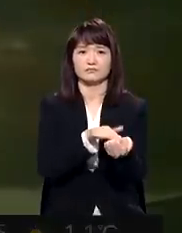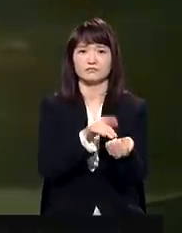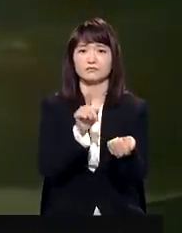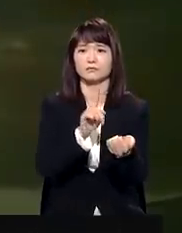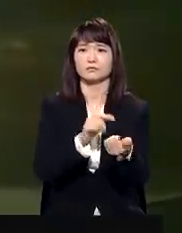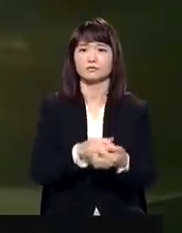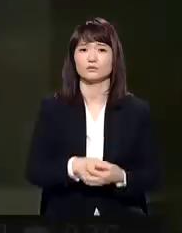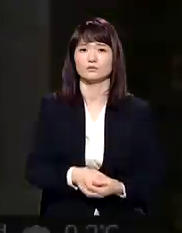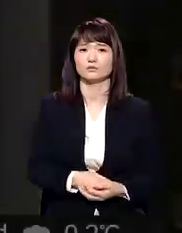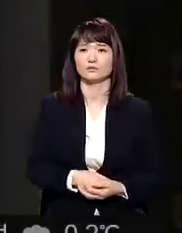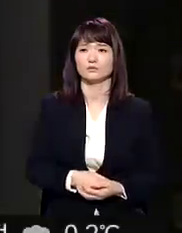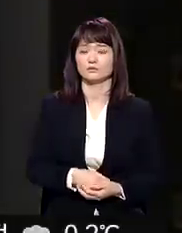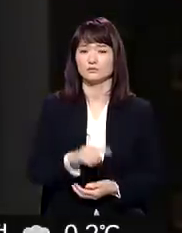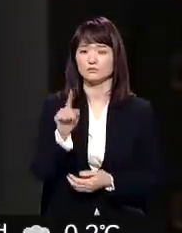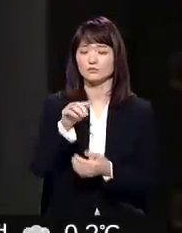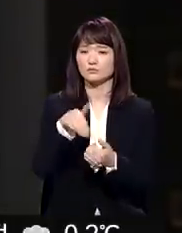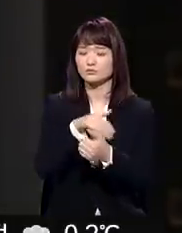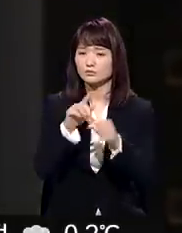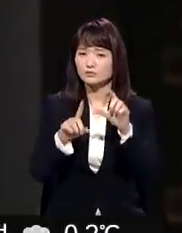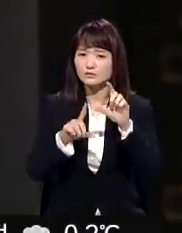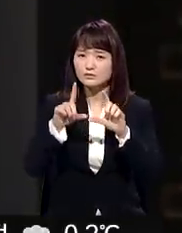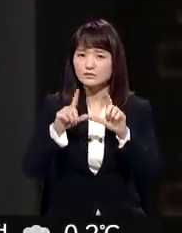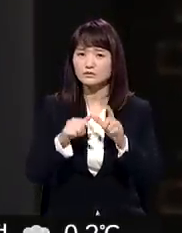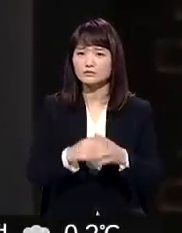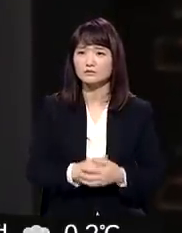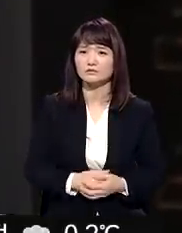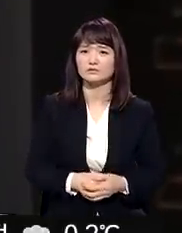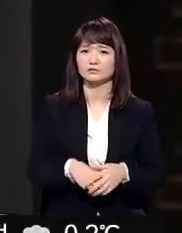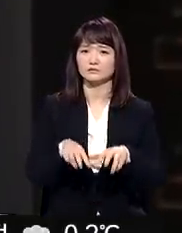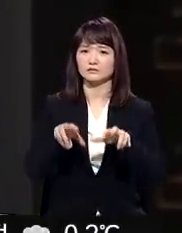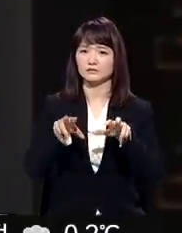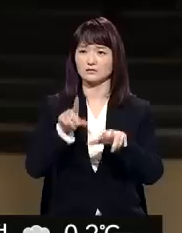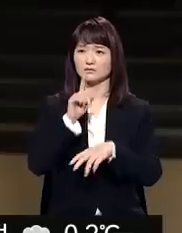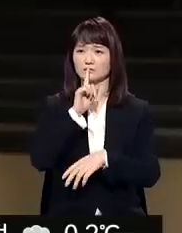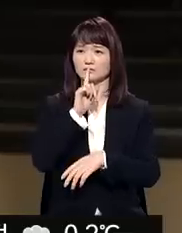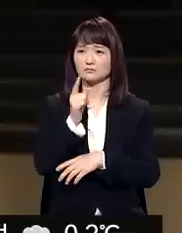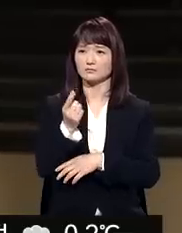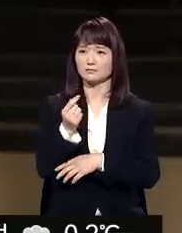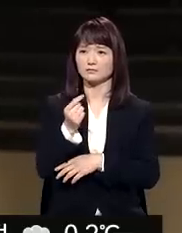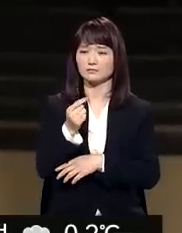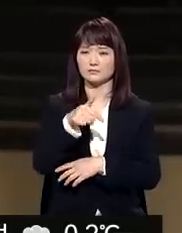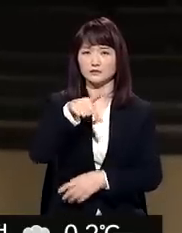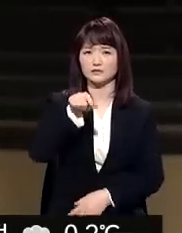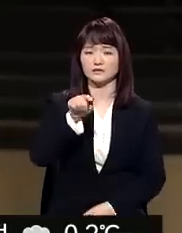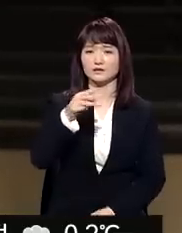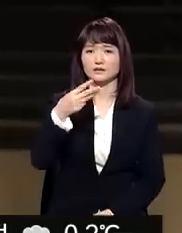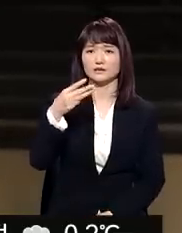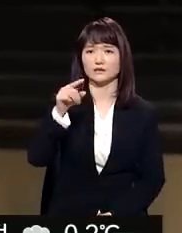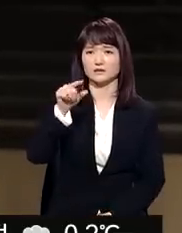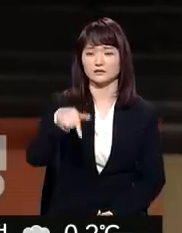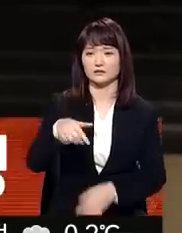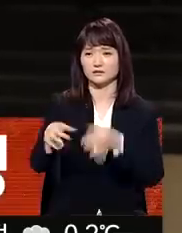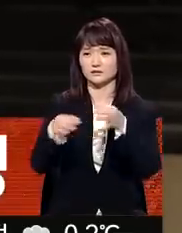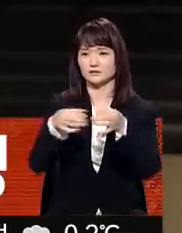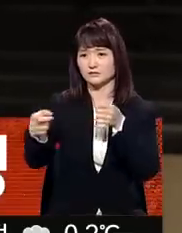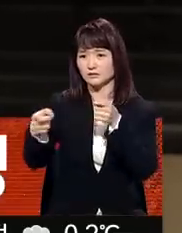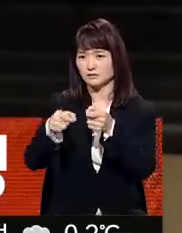아니 지금 이게 어떤 상황이에요 자 지금 좀 얘기를 했지만 이게 가락시장 근처인데요 좀